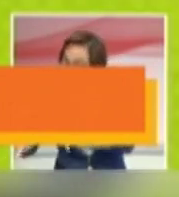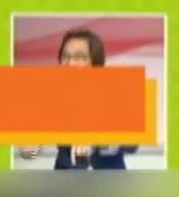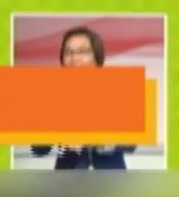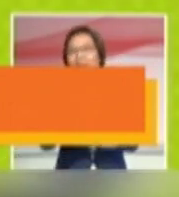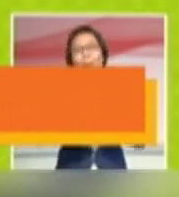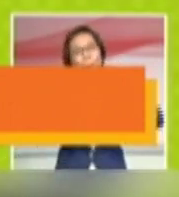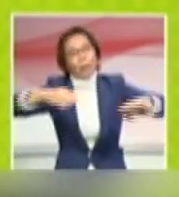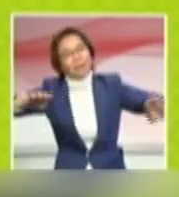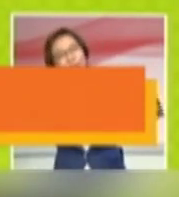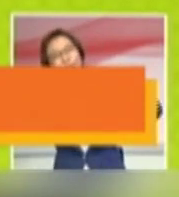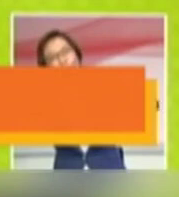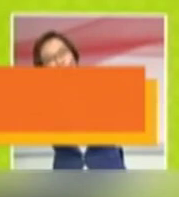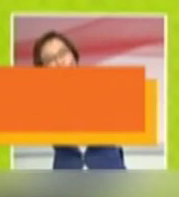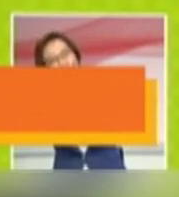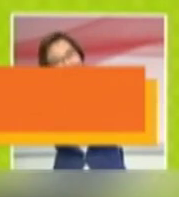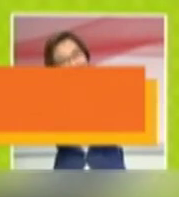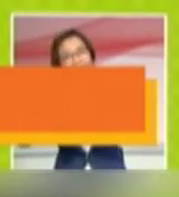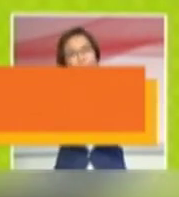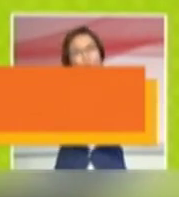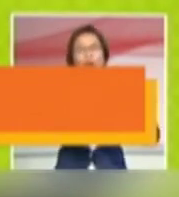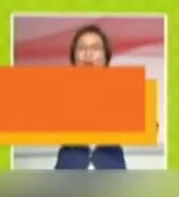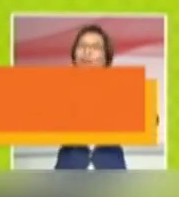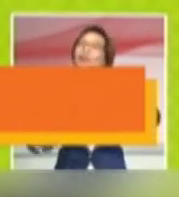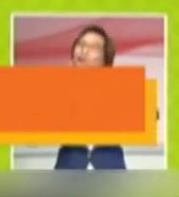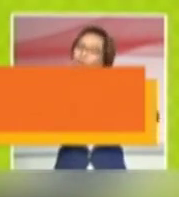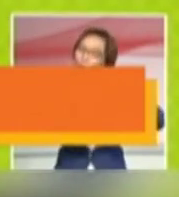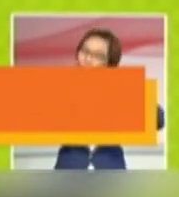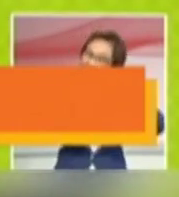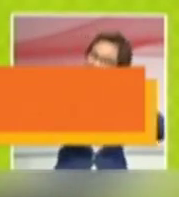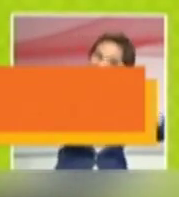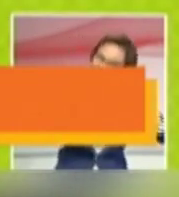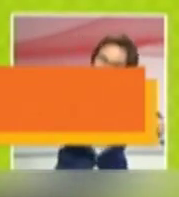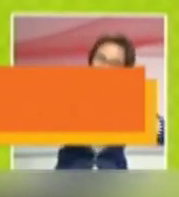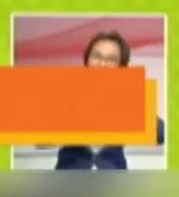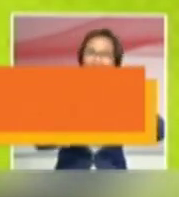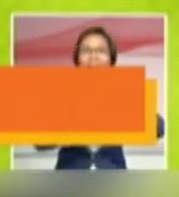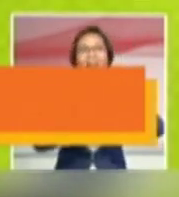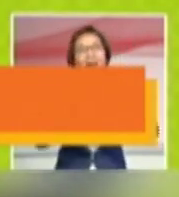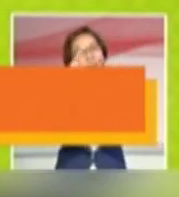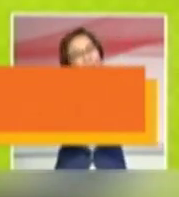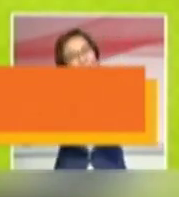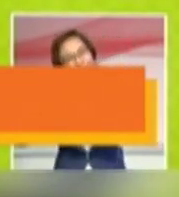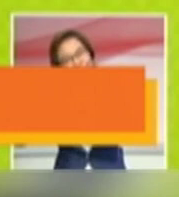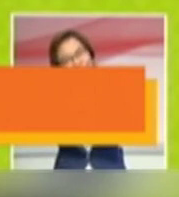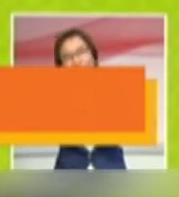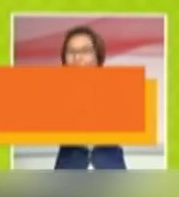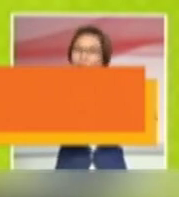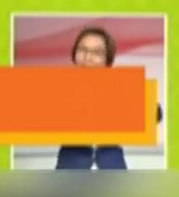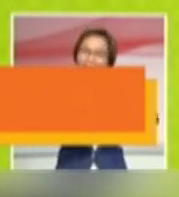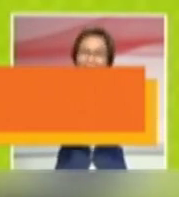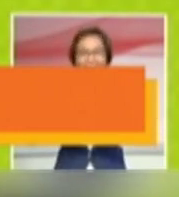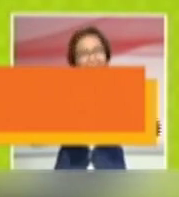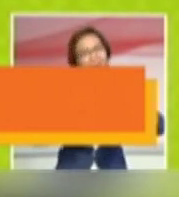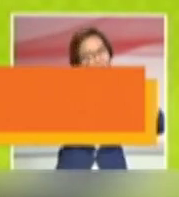dan bahasa boleh mengatasi segala perbezaan dan kepelbagaian tersebut